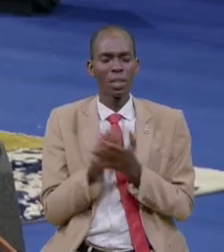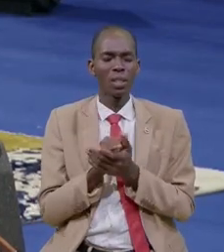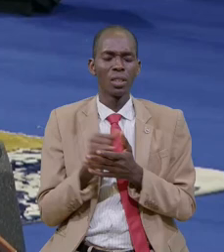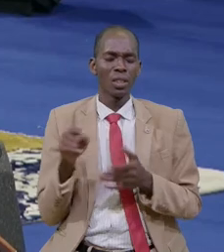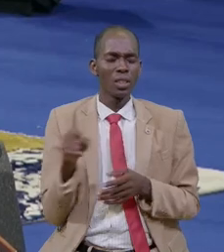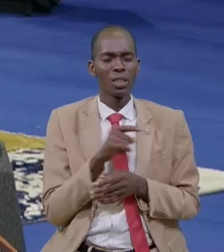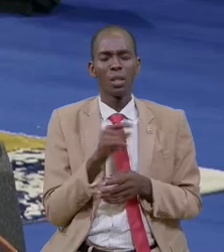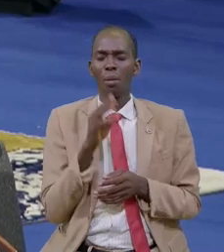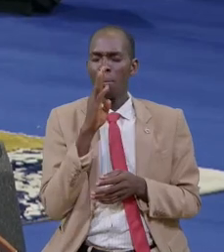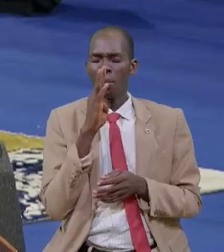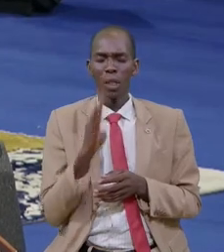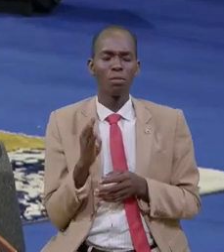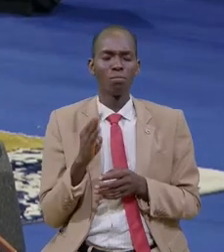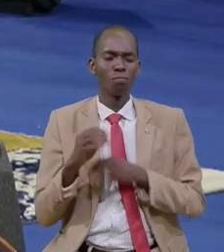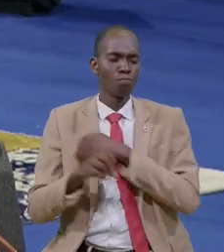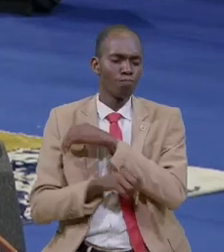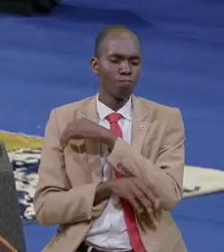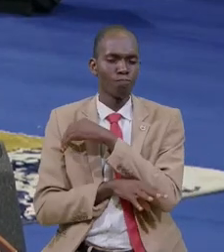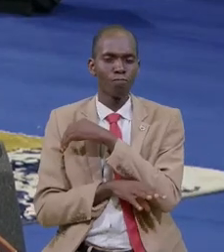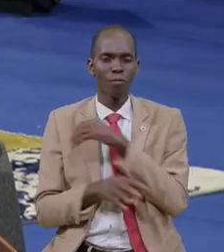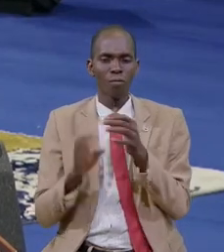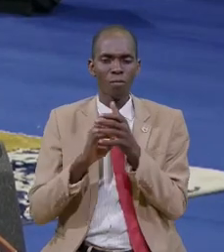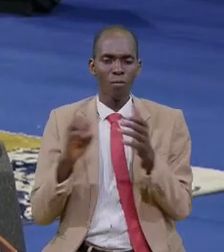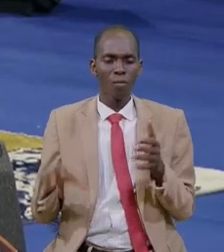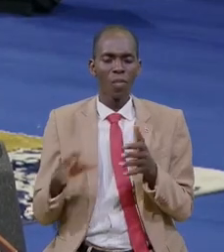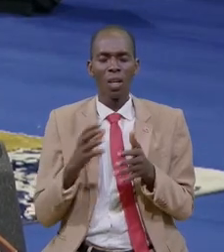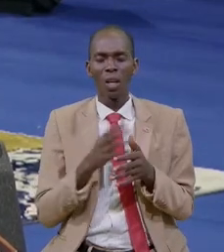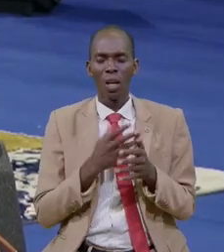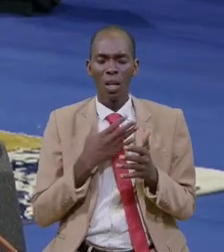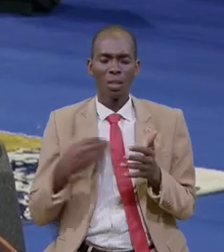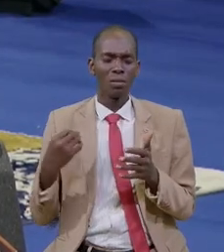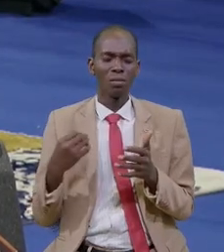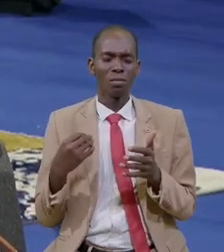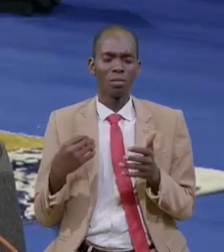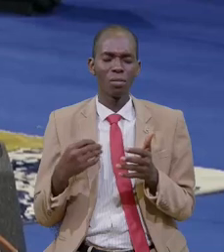afin qu'étant enraciné et fondé dans l'amour,